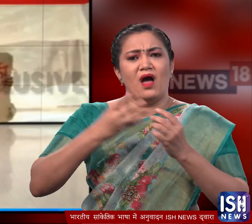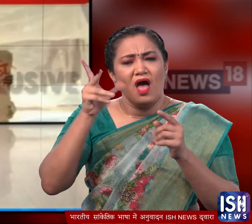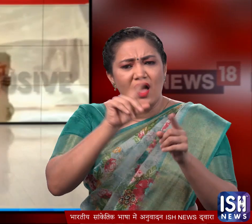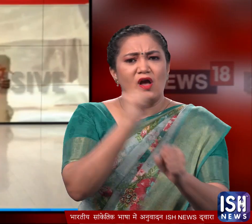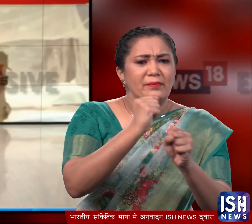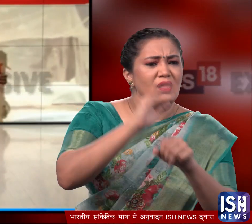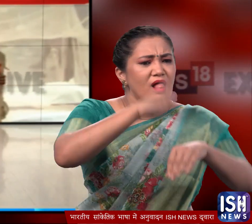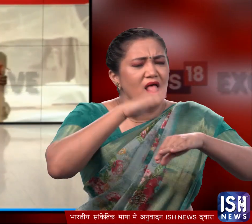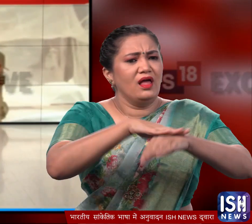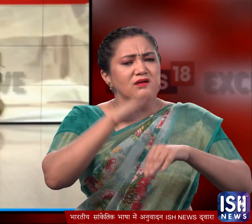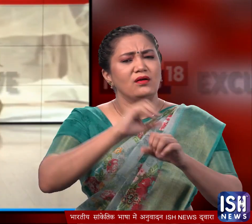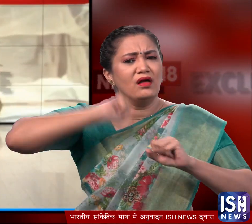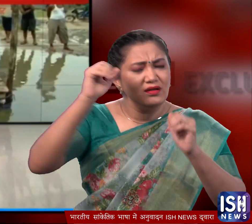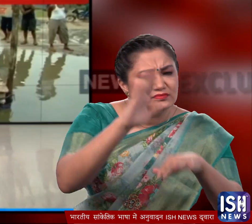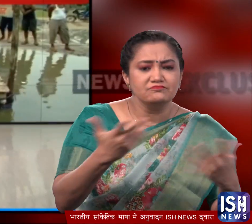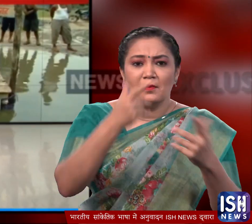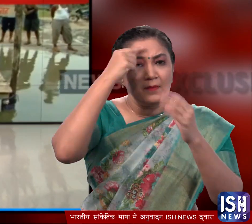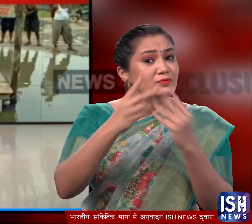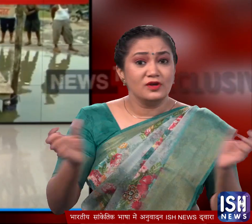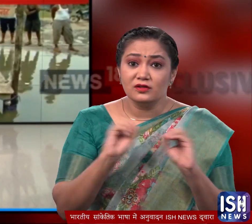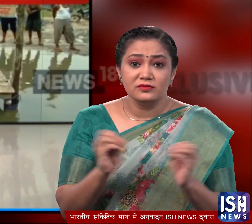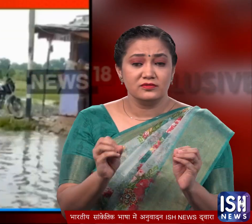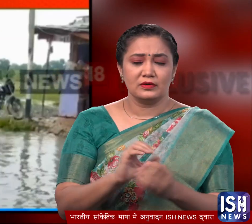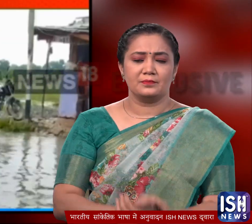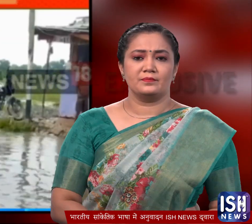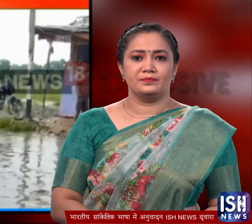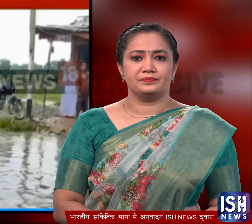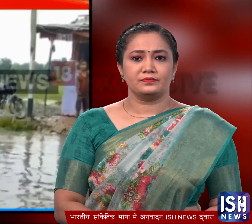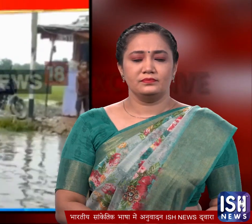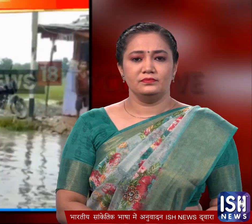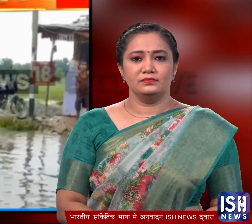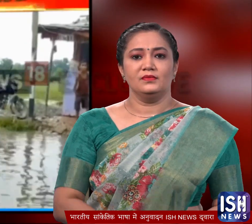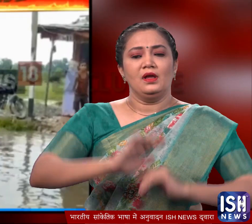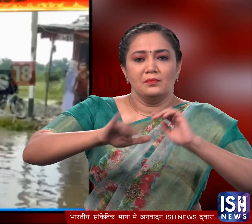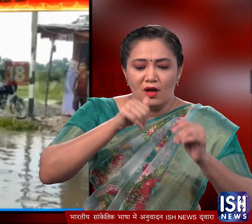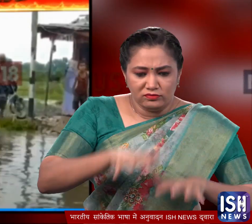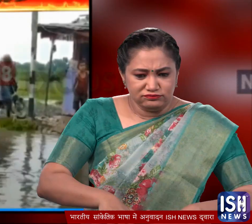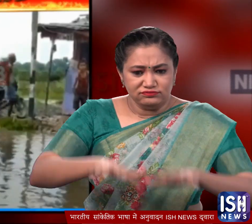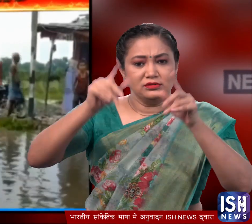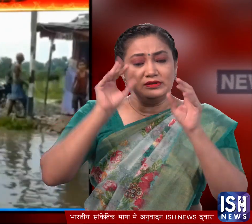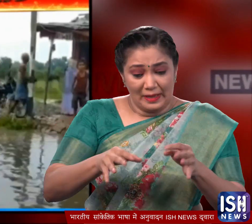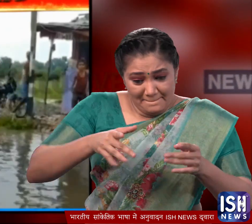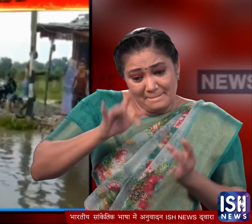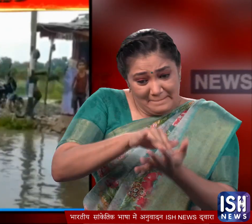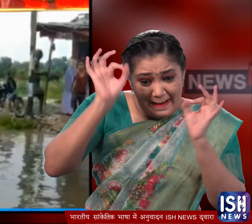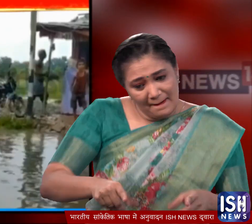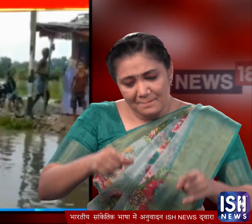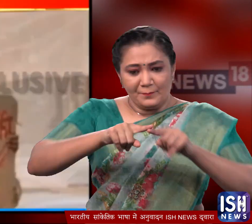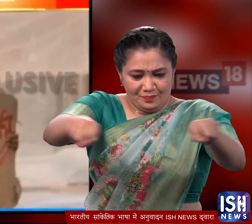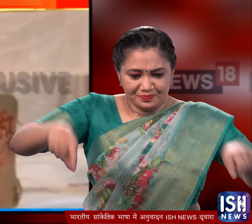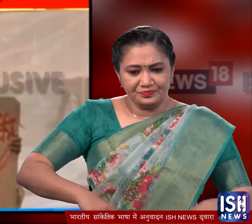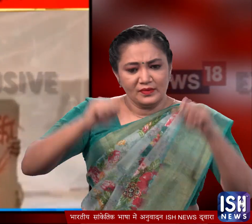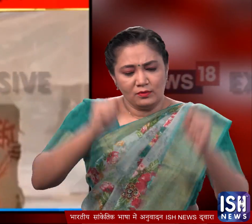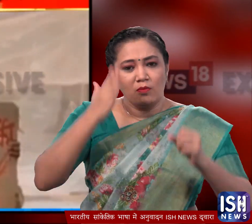प्रशासन से गुहार लगाने के बावजूद इलाके की यह समस्या दूर नहीं हुई, जिसके बाद उन्होंने पानी से भरी सड़क के बीचों